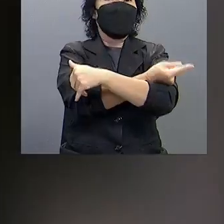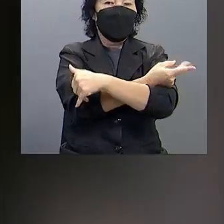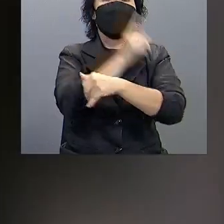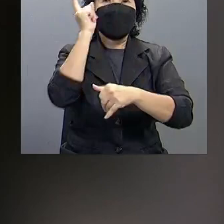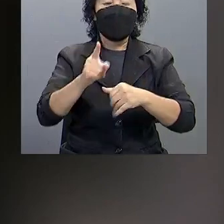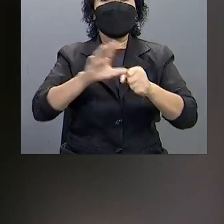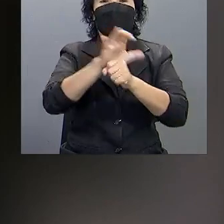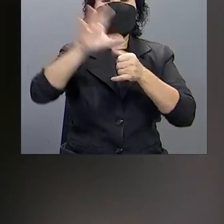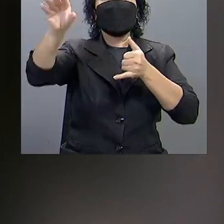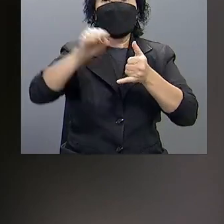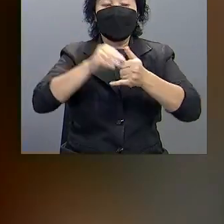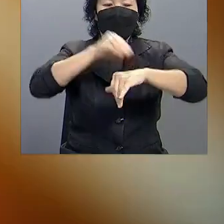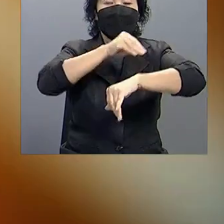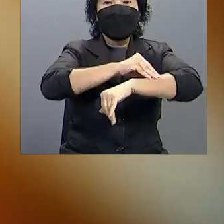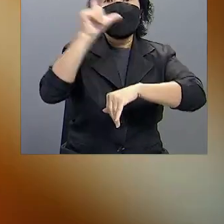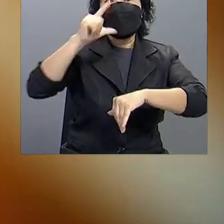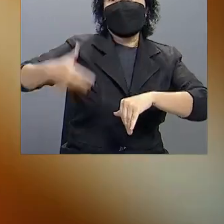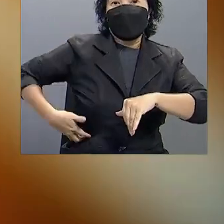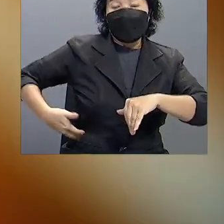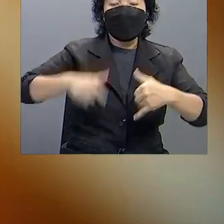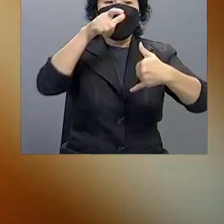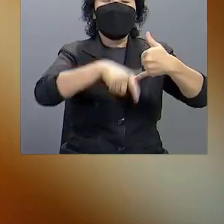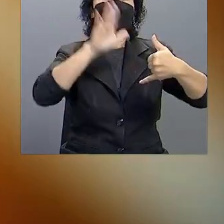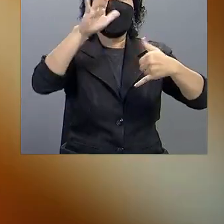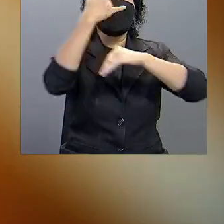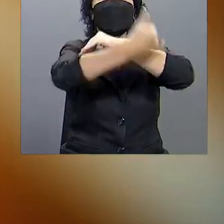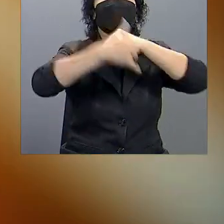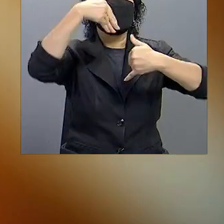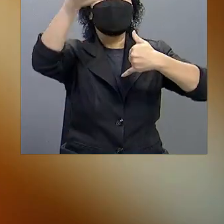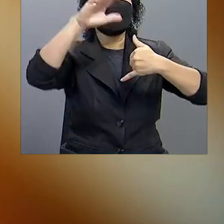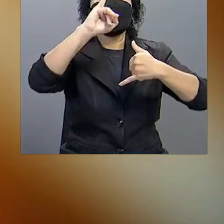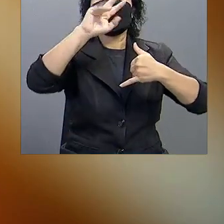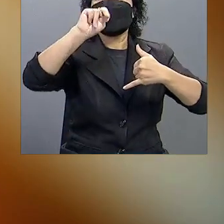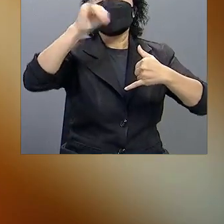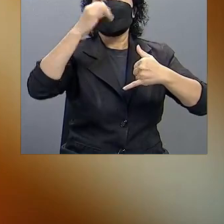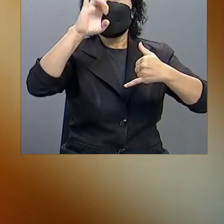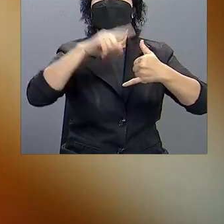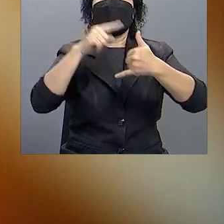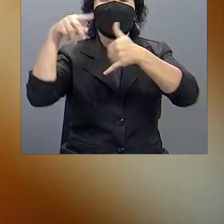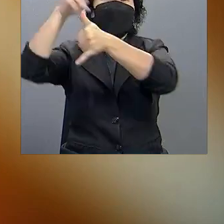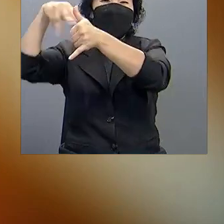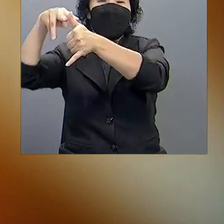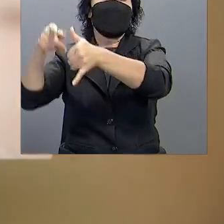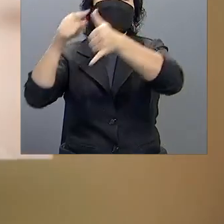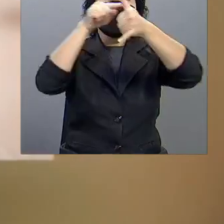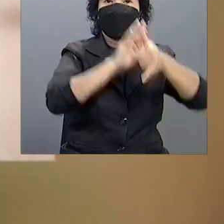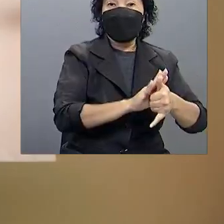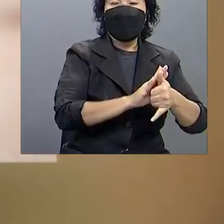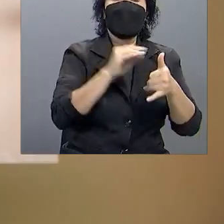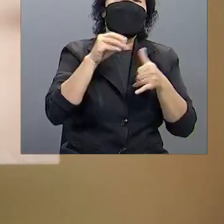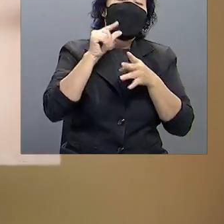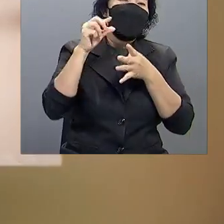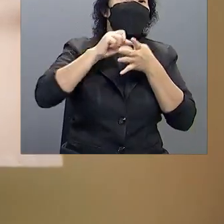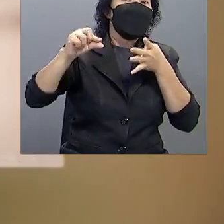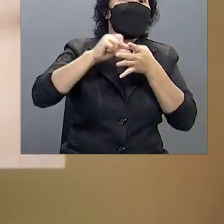ปีชาวไนจีเรียซึ่งเขาได้รับการรักษาและอยู่ระหว่างกลับมารอยืนยันผลตรวจในคอนโดก่อนที่จะหลบหนีใน